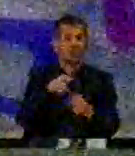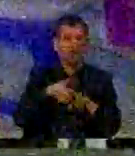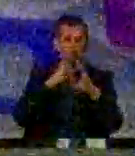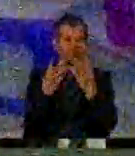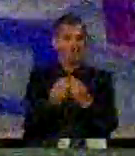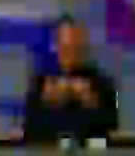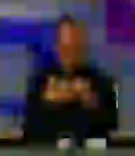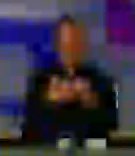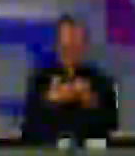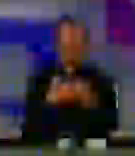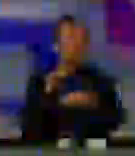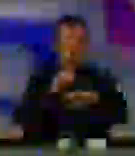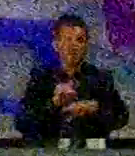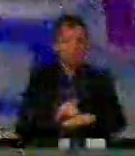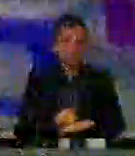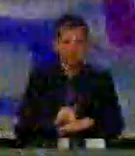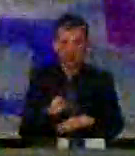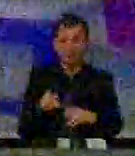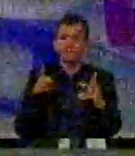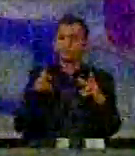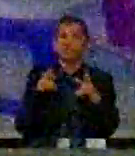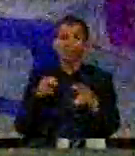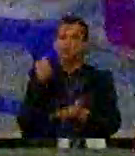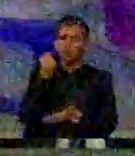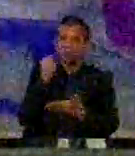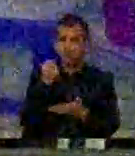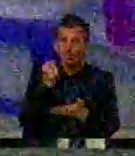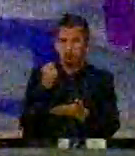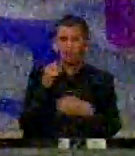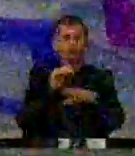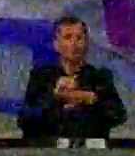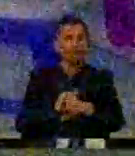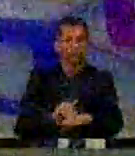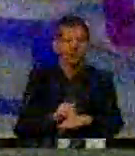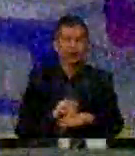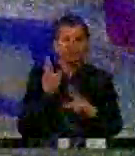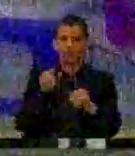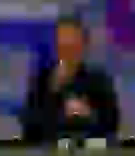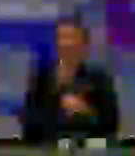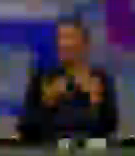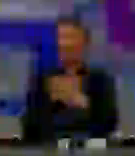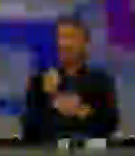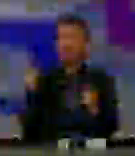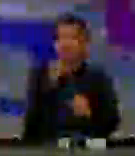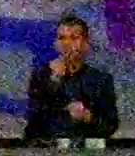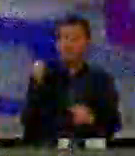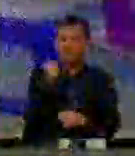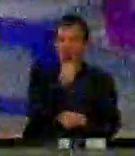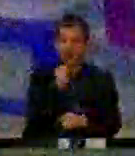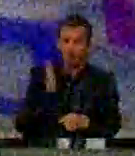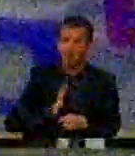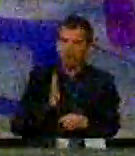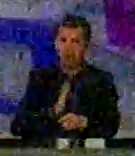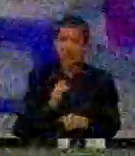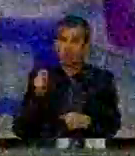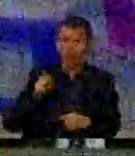Pra, vrejtet janë në shkurtimet bugjetore, vrejtet janë në vendosjen e njerëzve të ri në bordet udhëhecë kulturore,